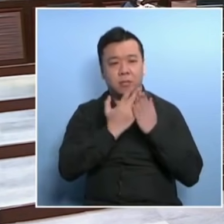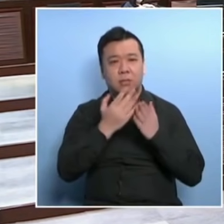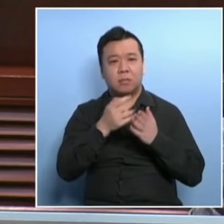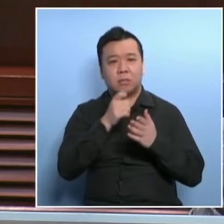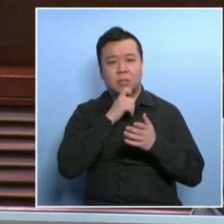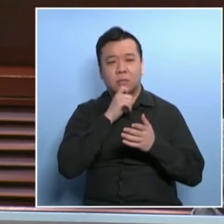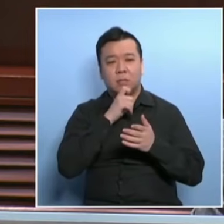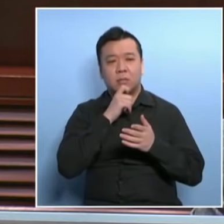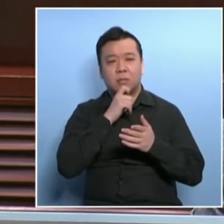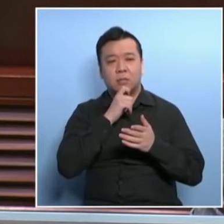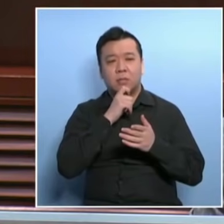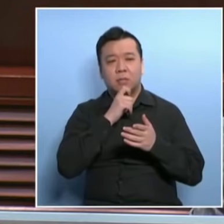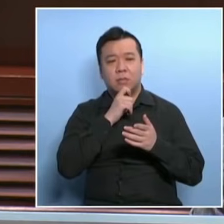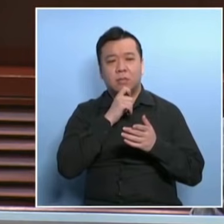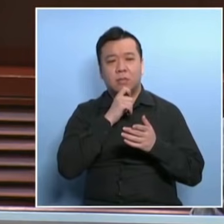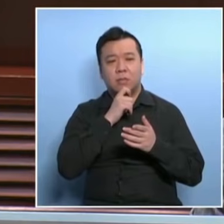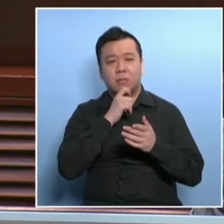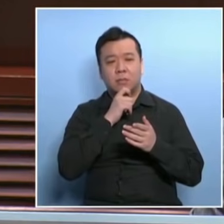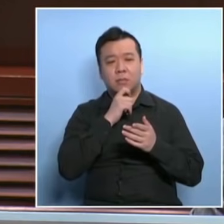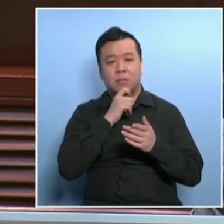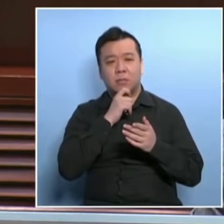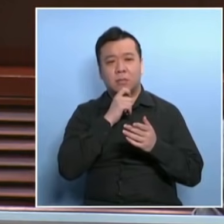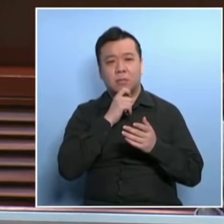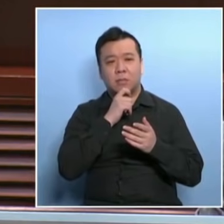嚇， 呢個係